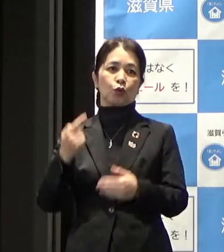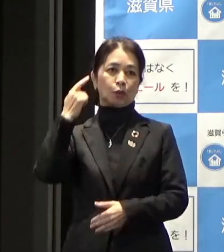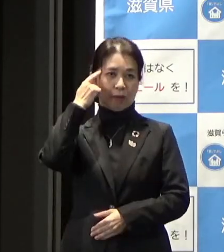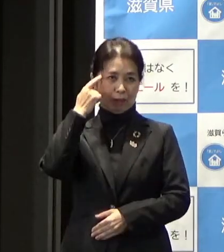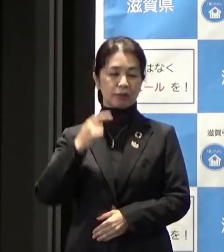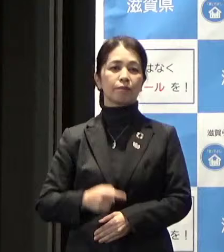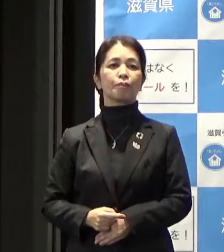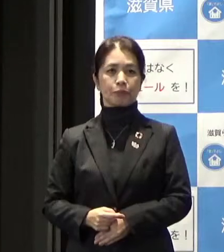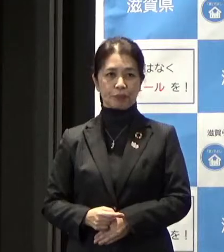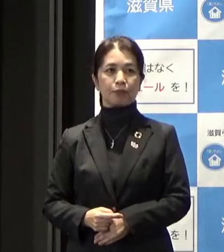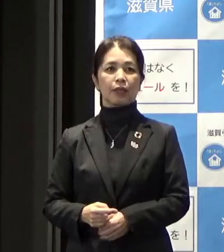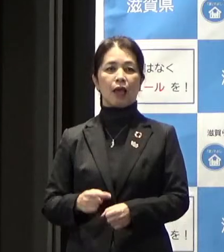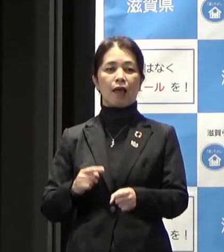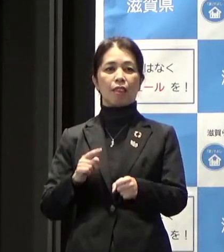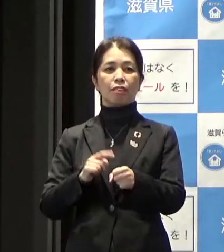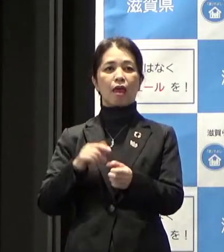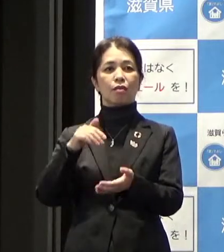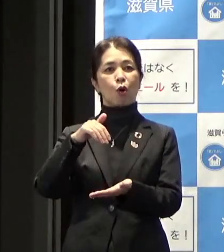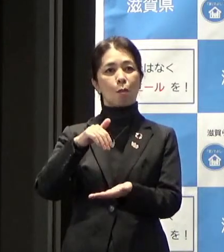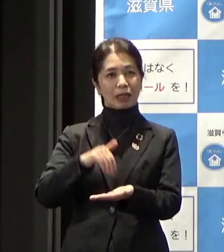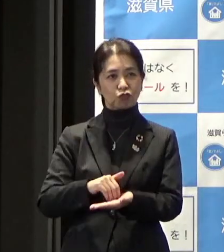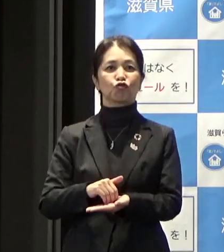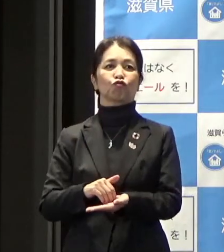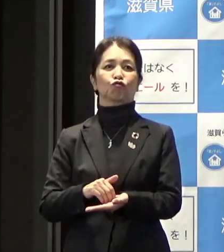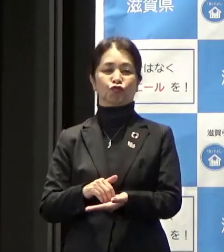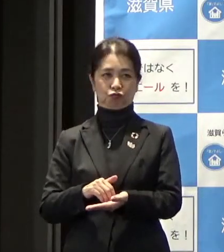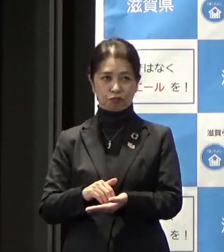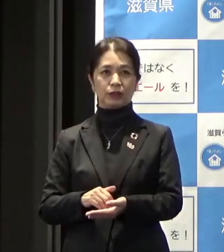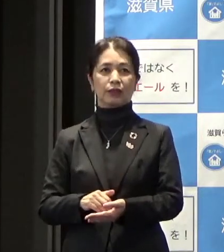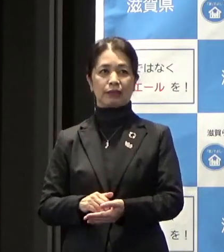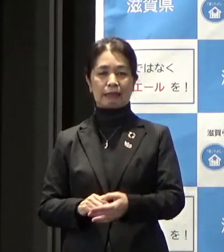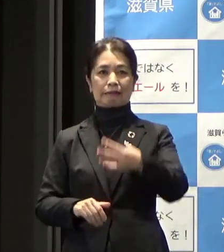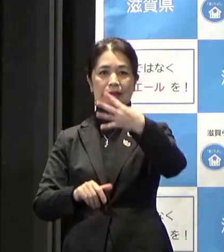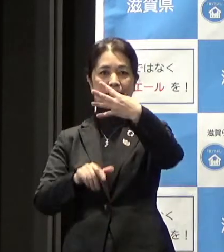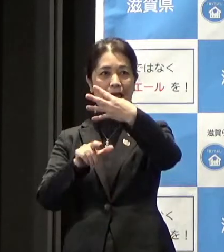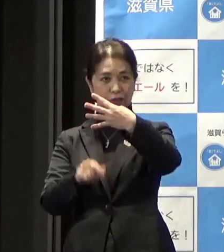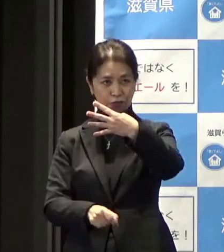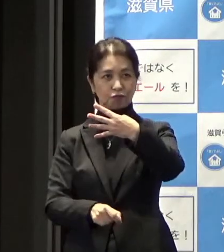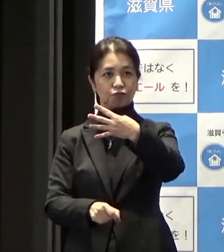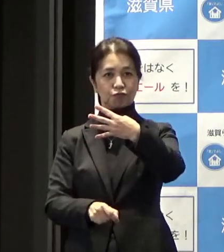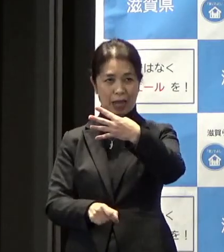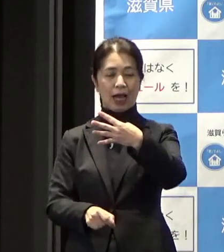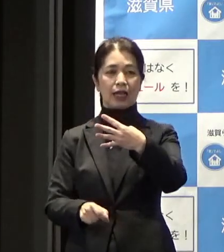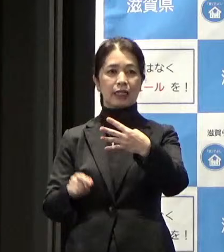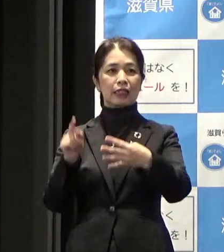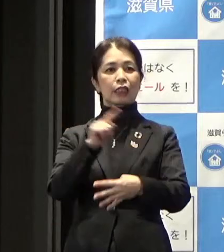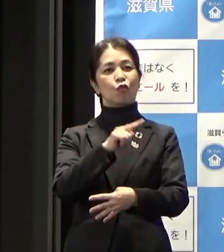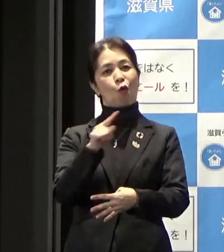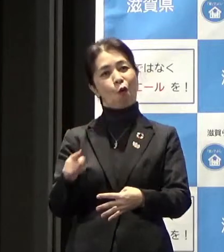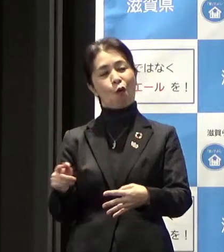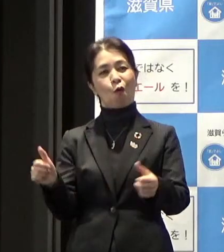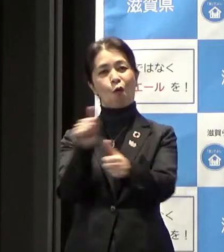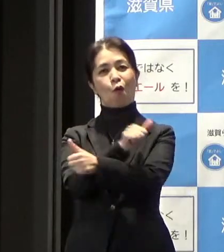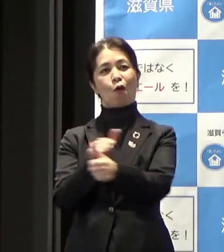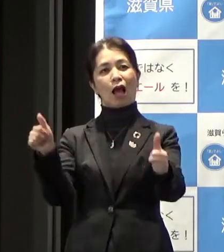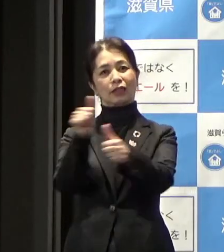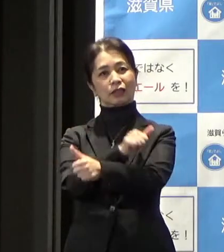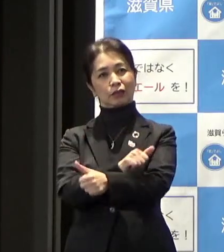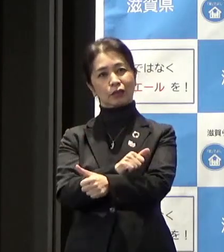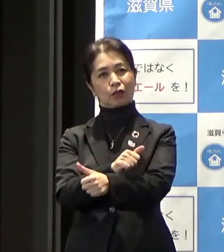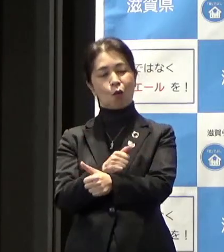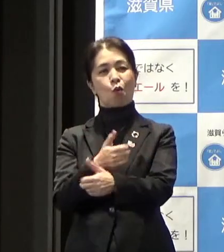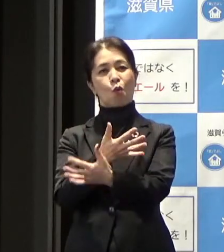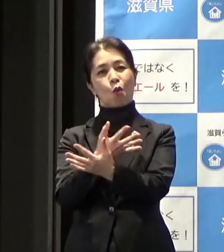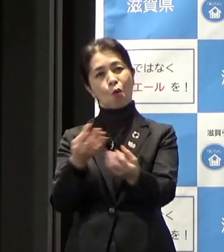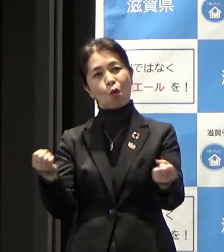年度末、年度初、3月、4月は人が移動する時期でございますので、それぞれが気をつけ